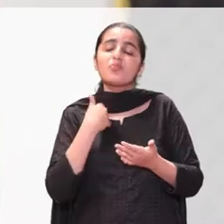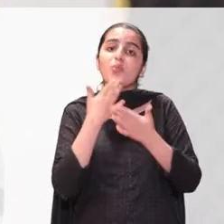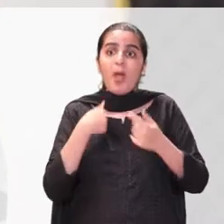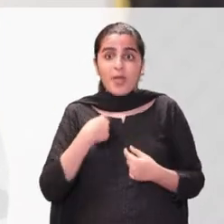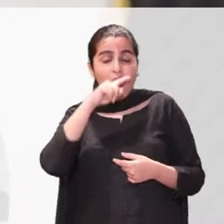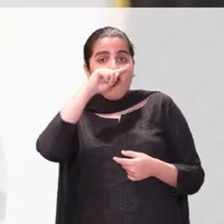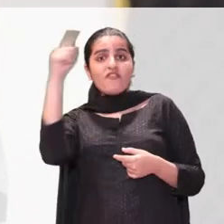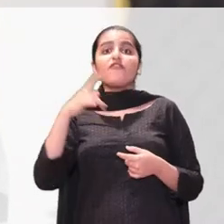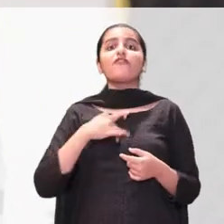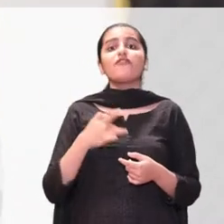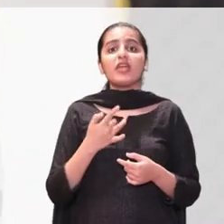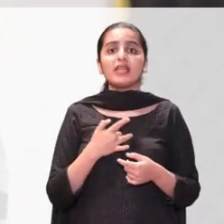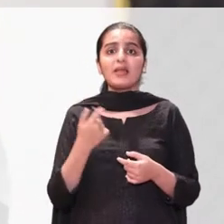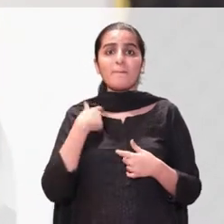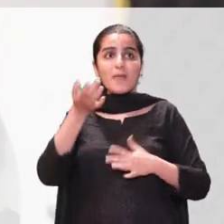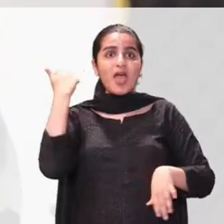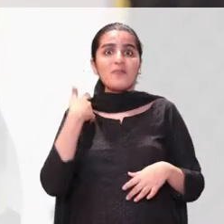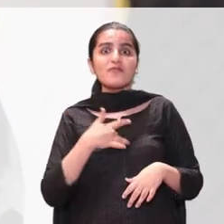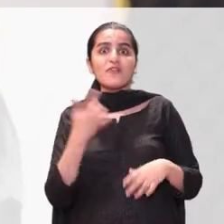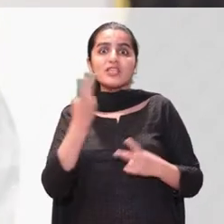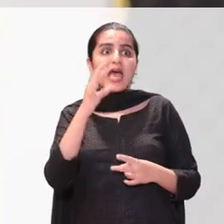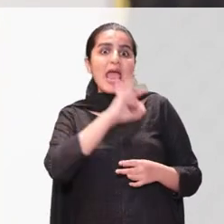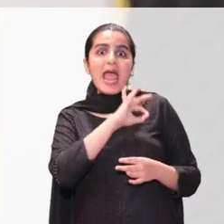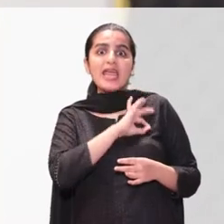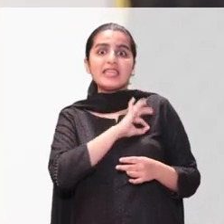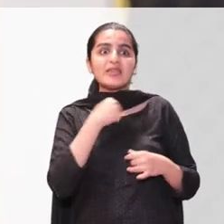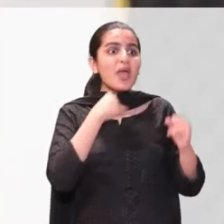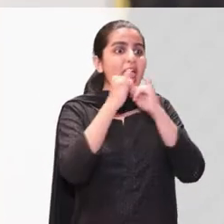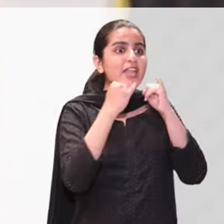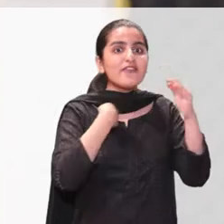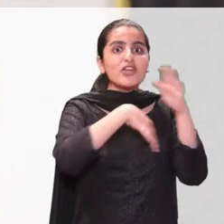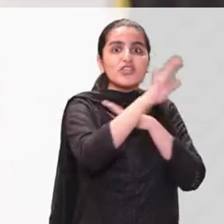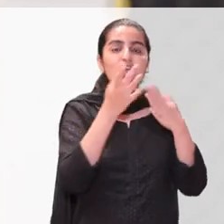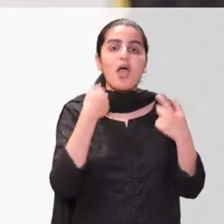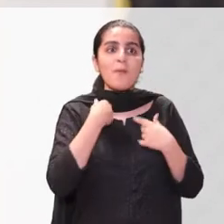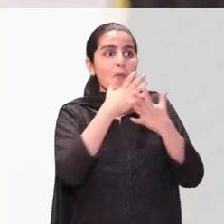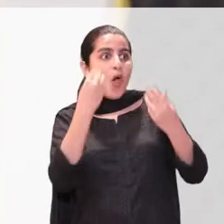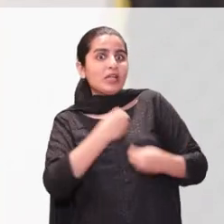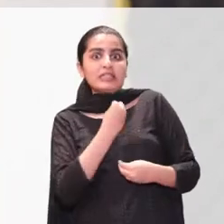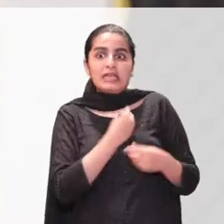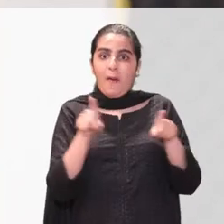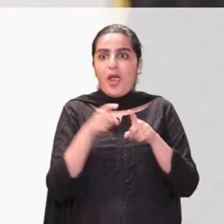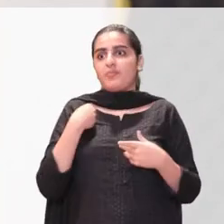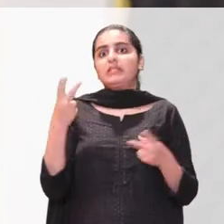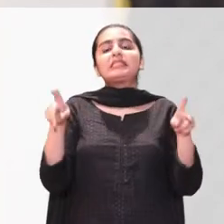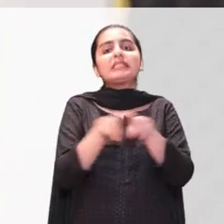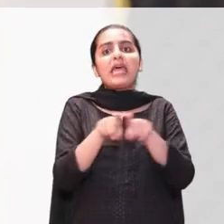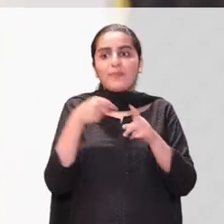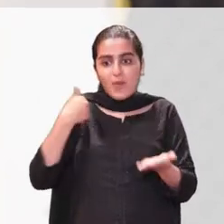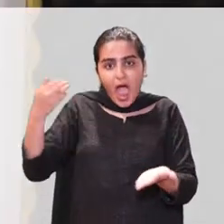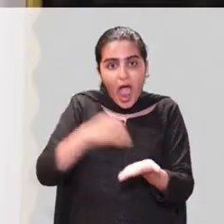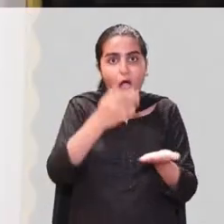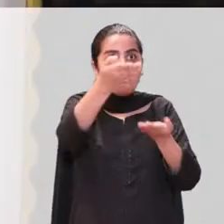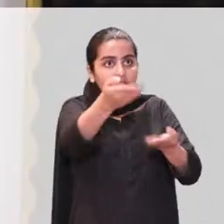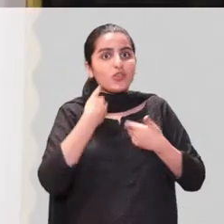हैविंग में हेयर आई एम सो प्राऊड वियर जैसे मुझे फीलिंग आती थी कि मैं इमरान खान का टीवी करने जा रहे हैं हवाई अड्डों से इक्साइटेड के मैं आपके पास आ